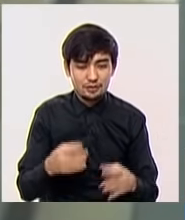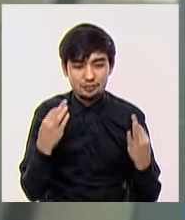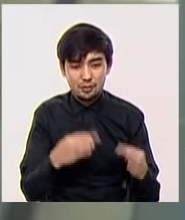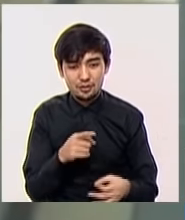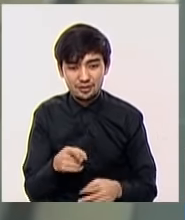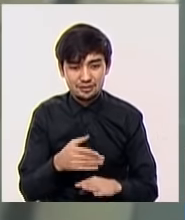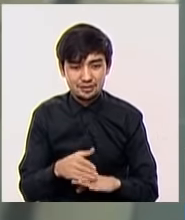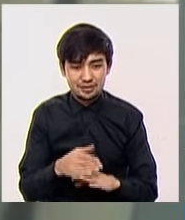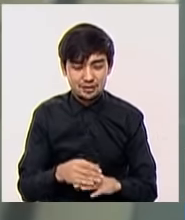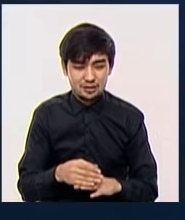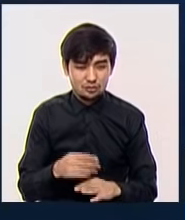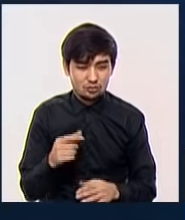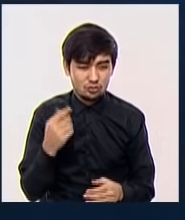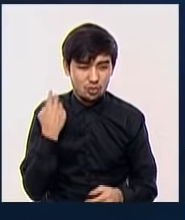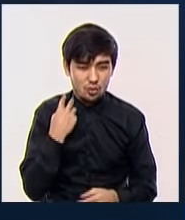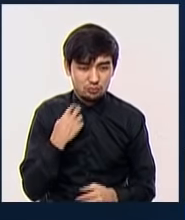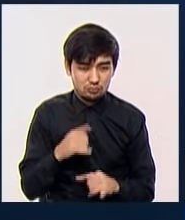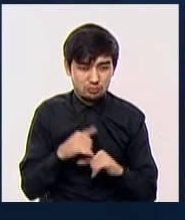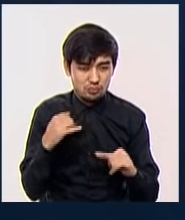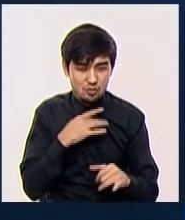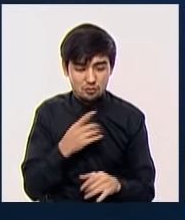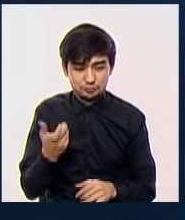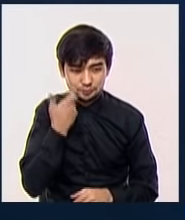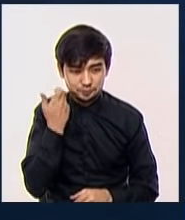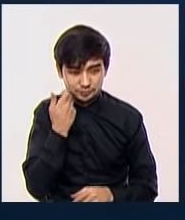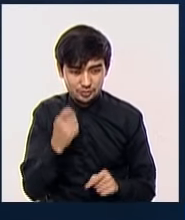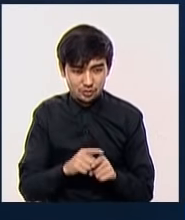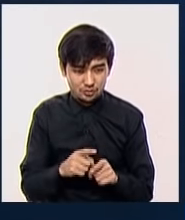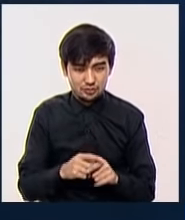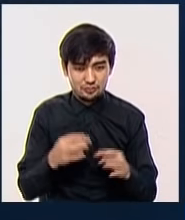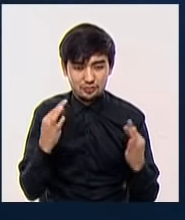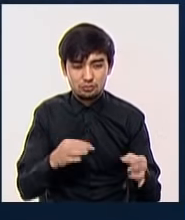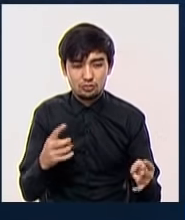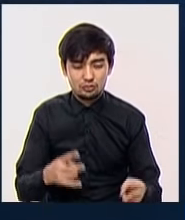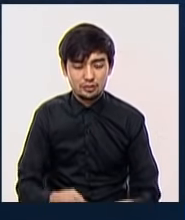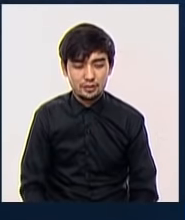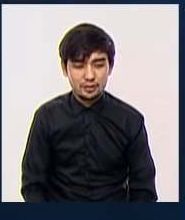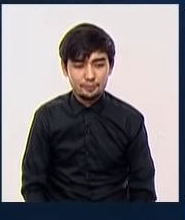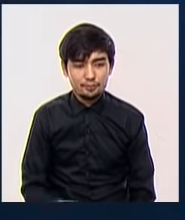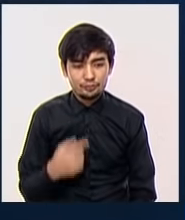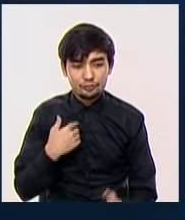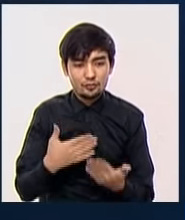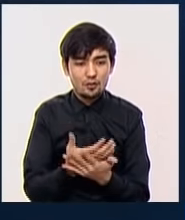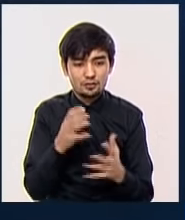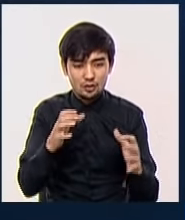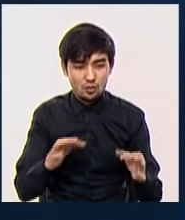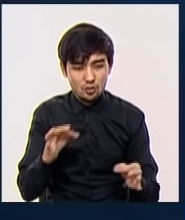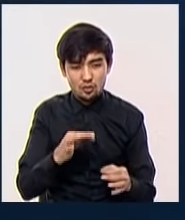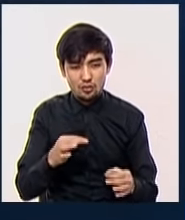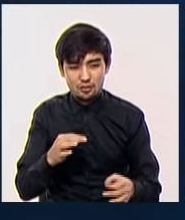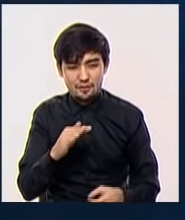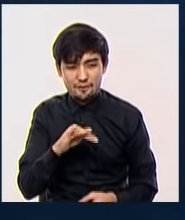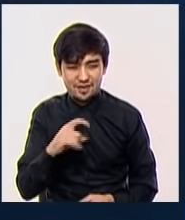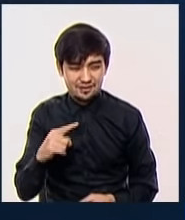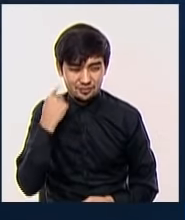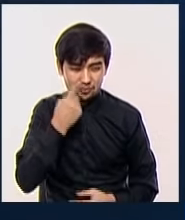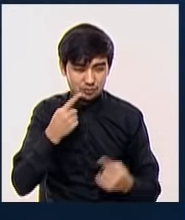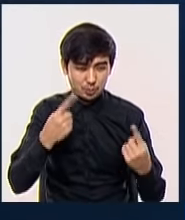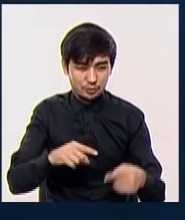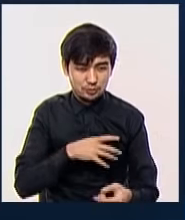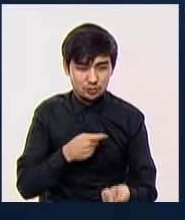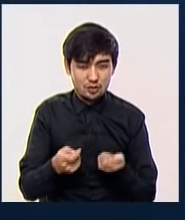от этих несправедливых долгов пасибо мы говорили о проекте нового закона о банкротстве физических лиц с